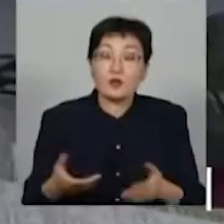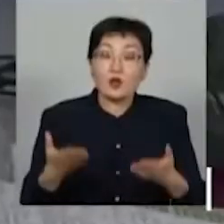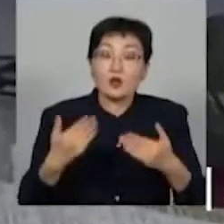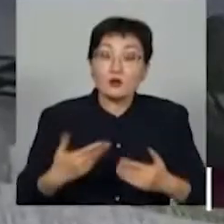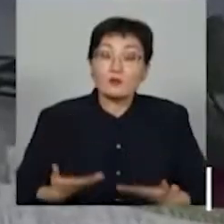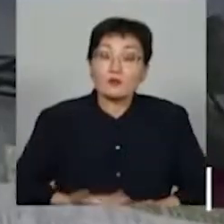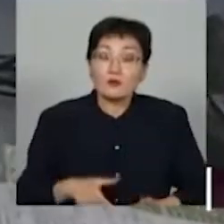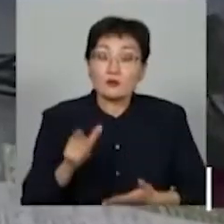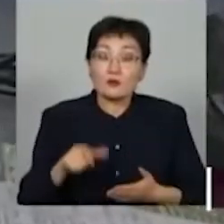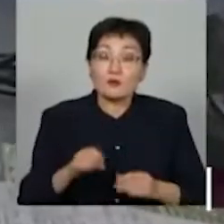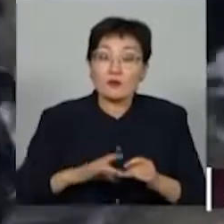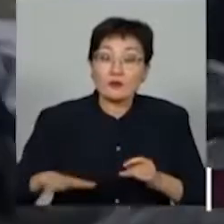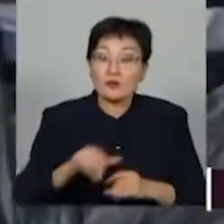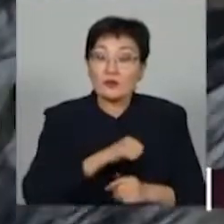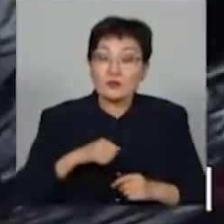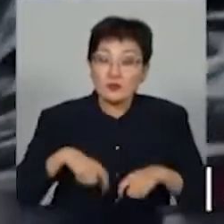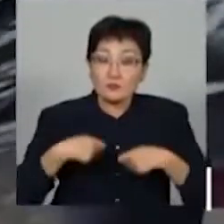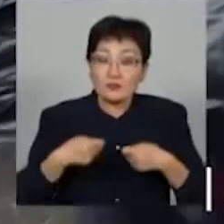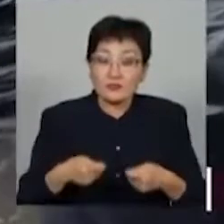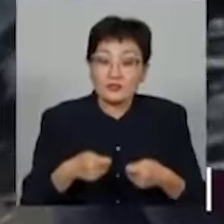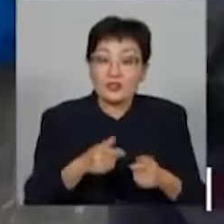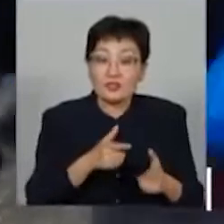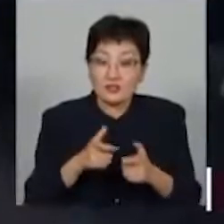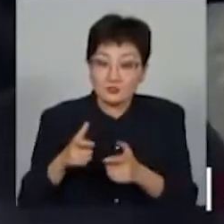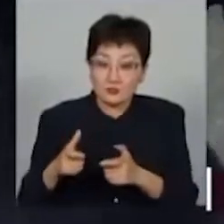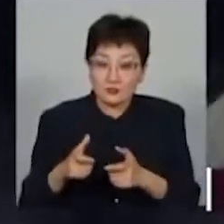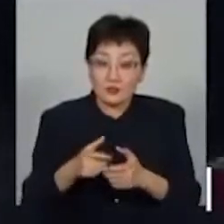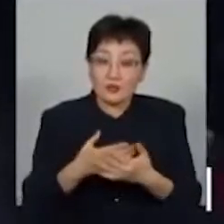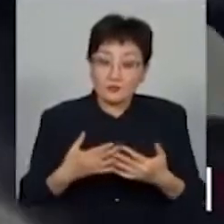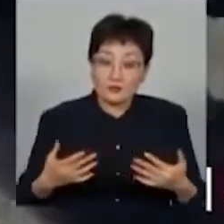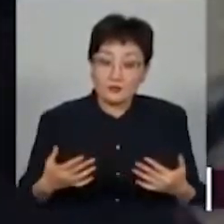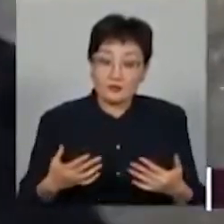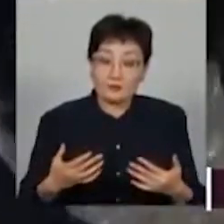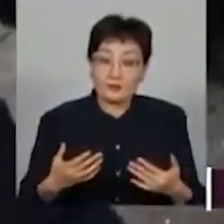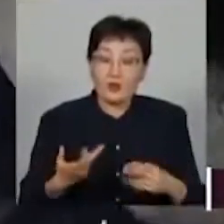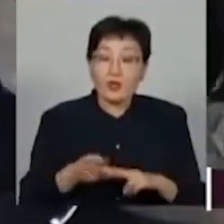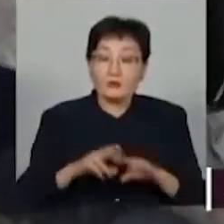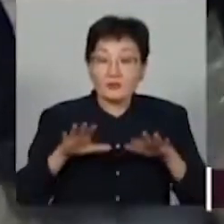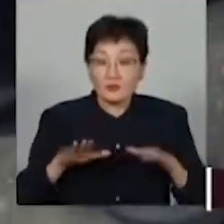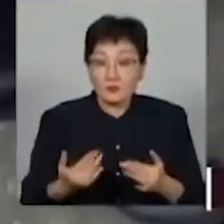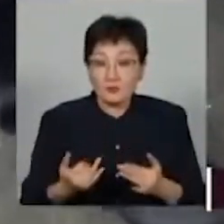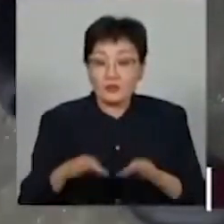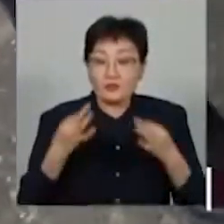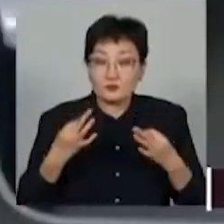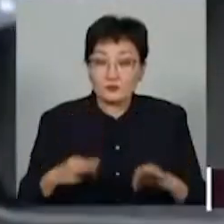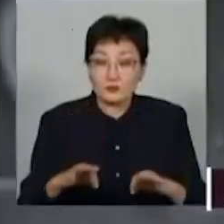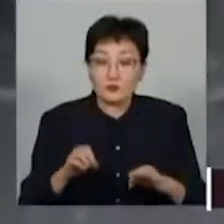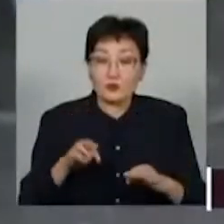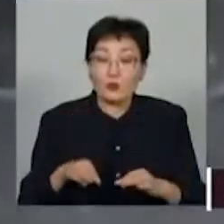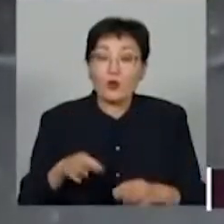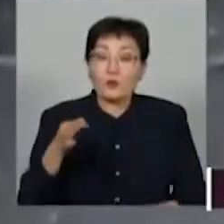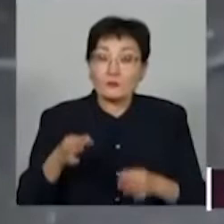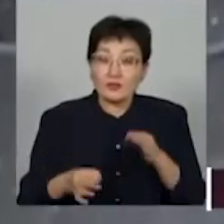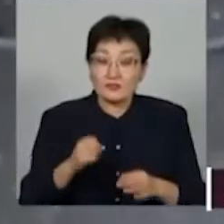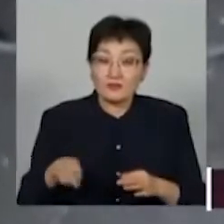призывают жителей региона добровольно сдать незаконно хранящееся огнестрельное оружие. В этом случае они освобождаются от уголовной